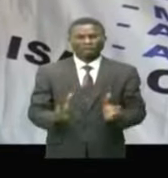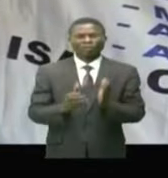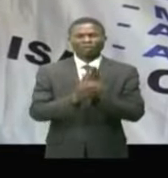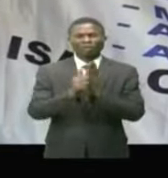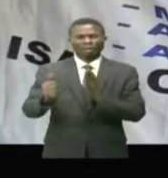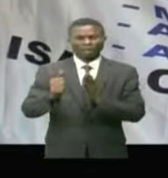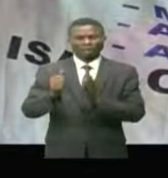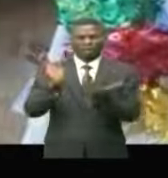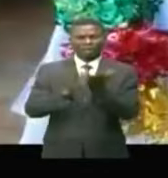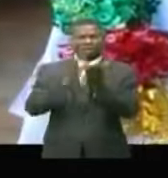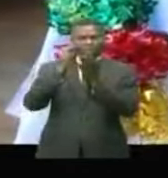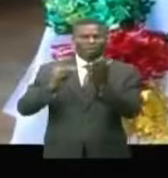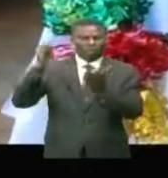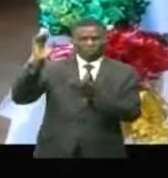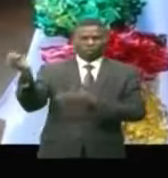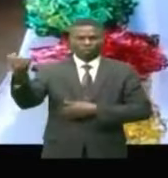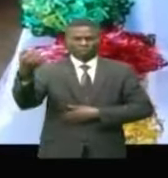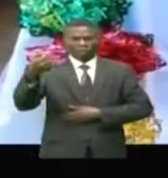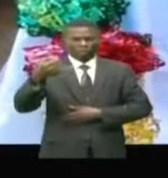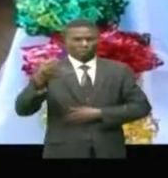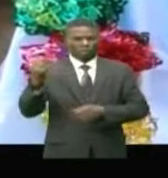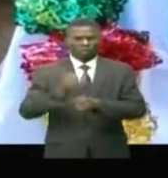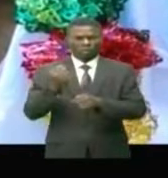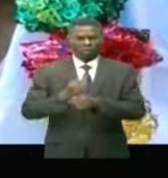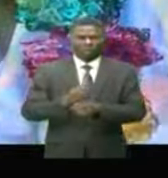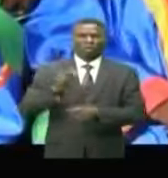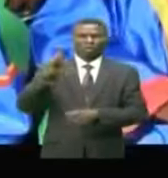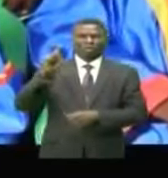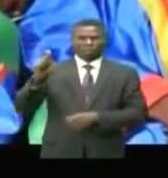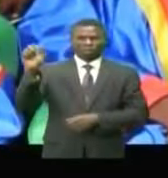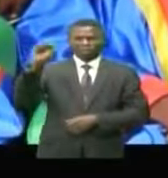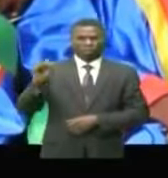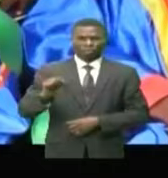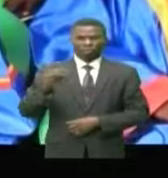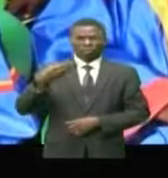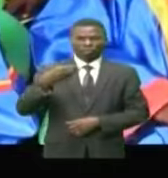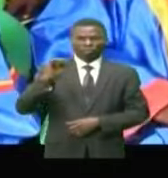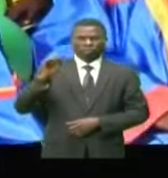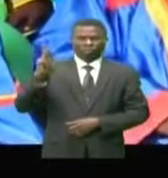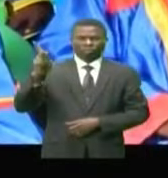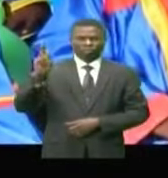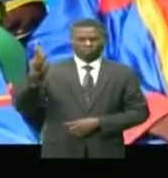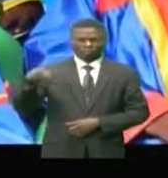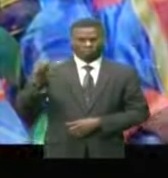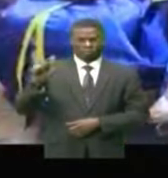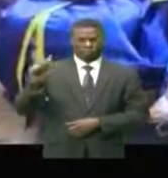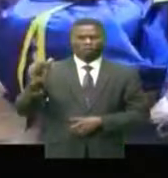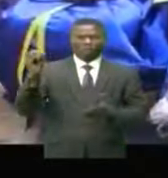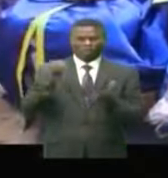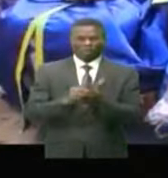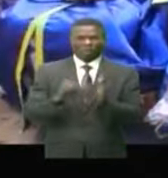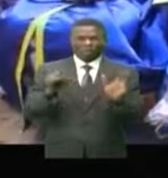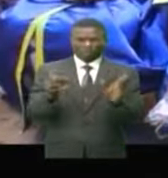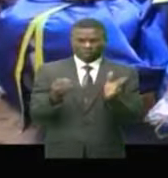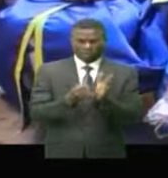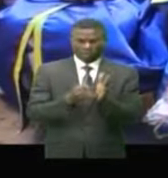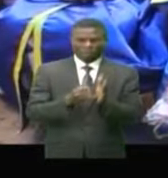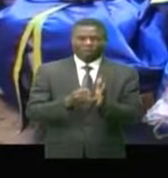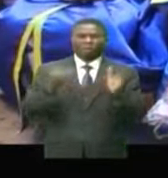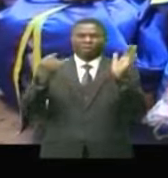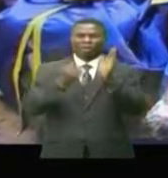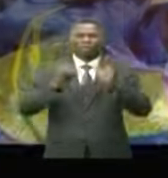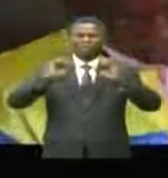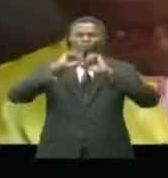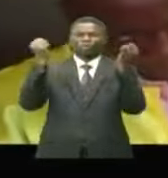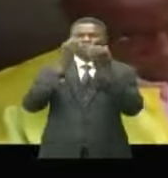L'Institut supérieur des arts et métiers de Tchikapa a lancé à son tour le même samedi 7 octobre 2023 six entrepreneurs